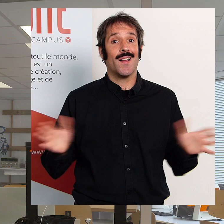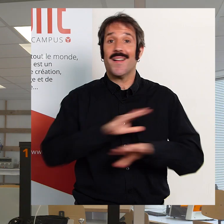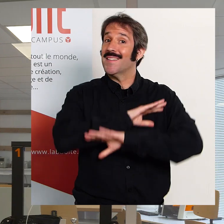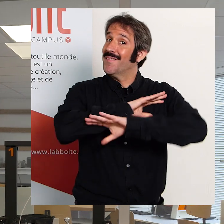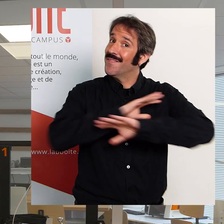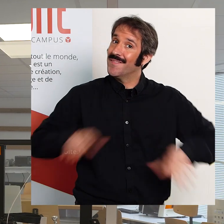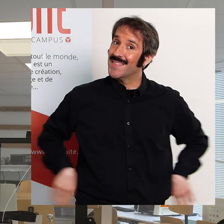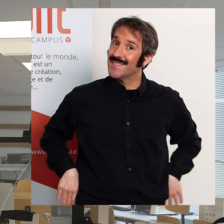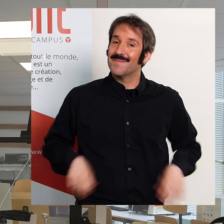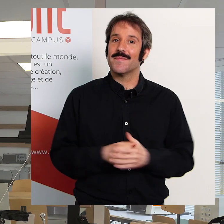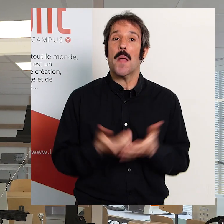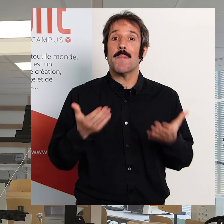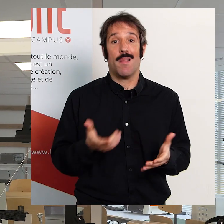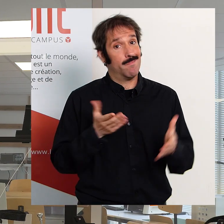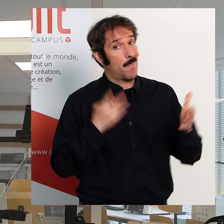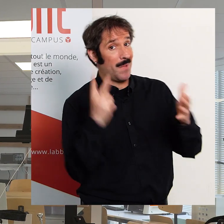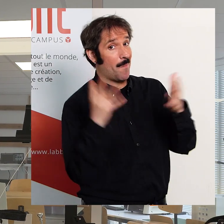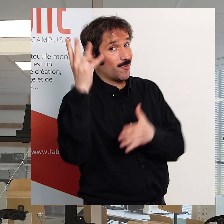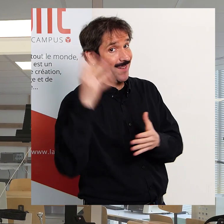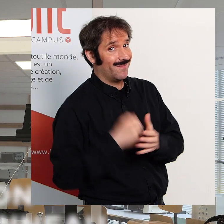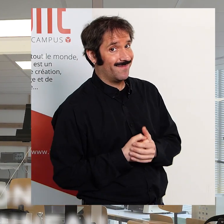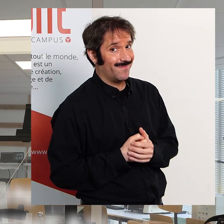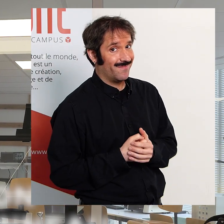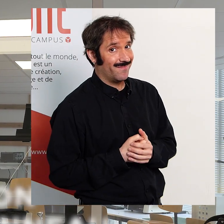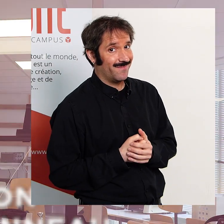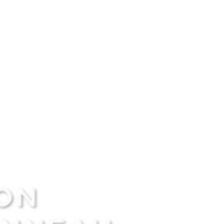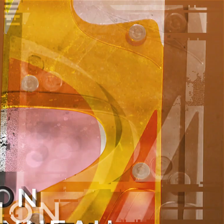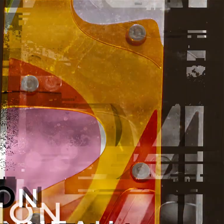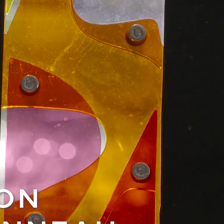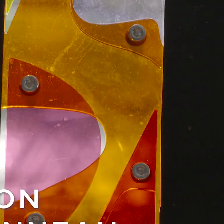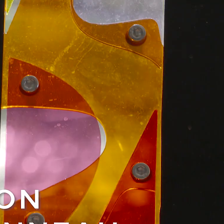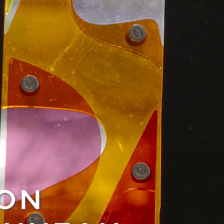Et voilà, vous avez terminé. Et maintenant, à vos projets.